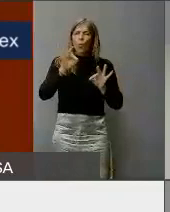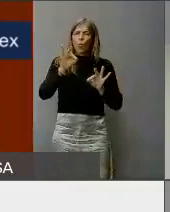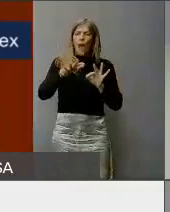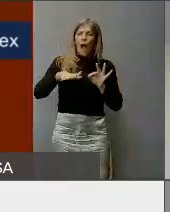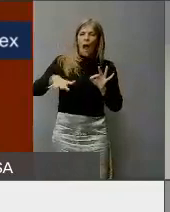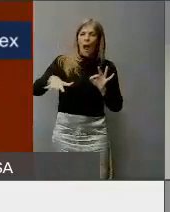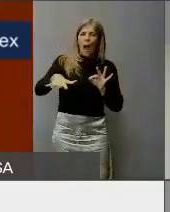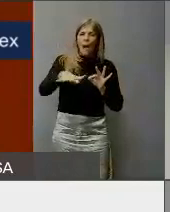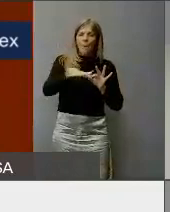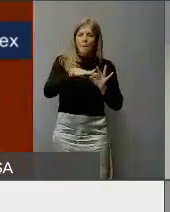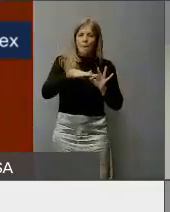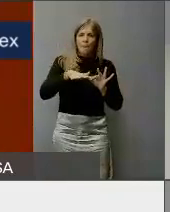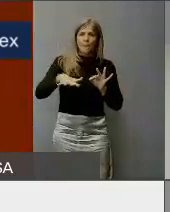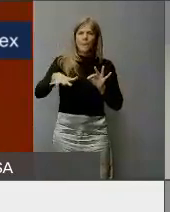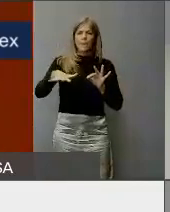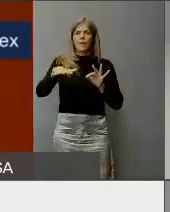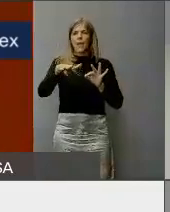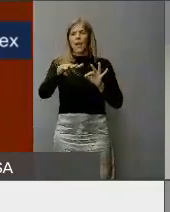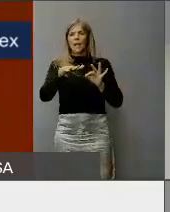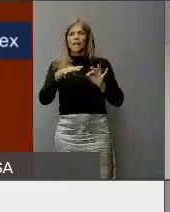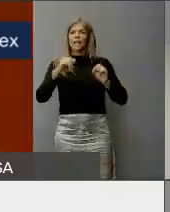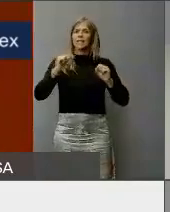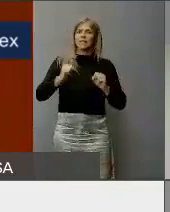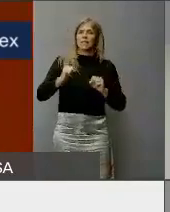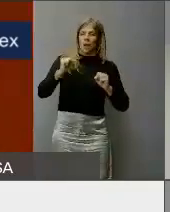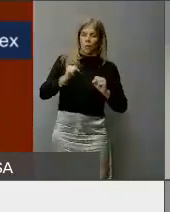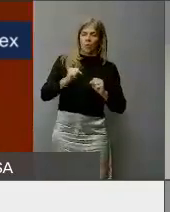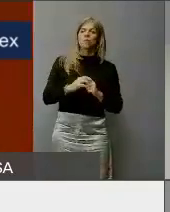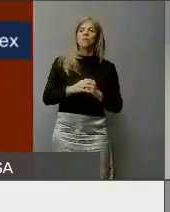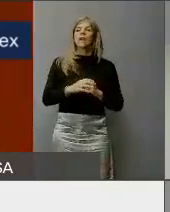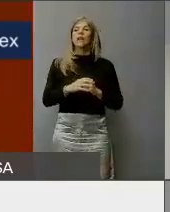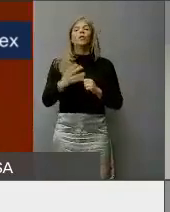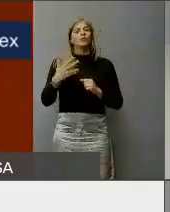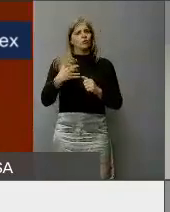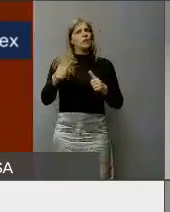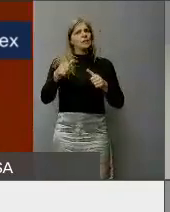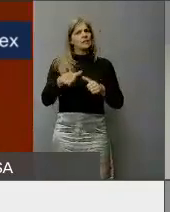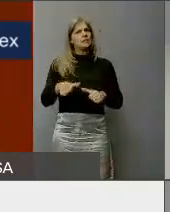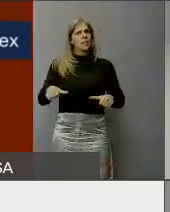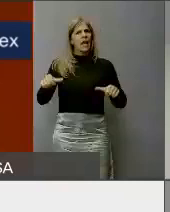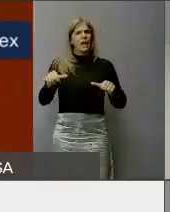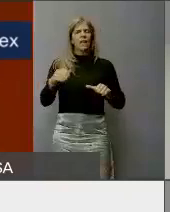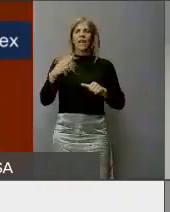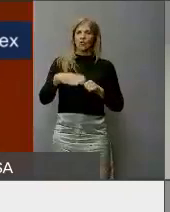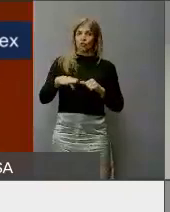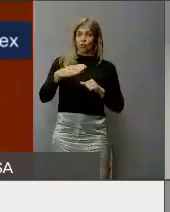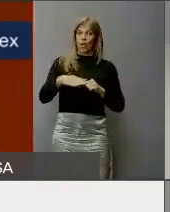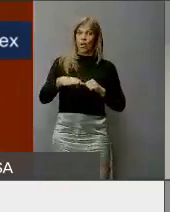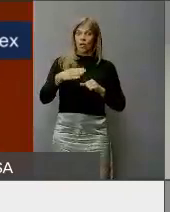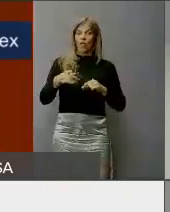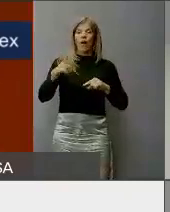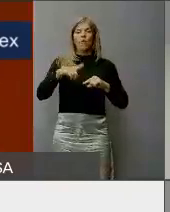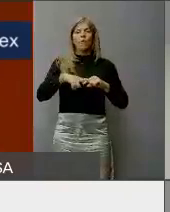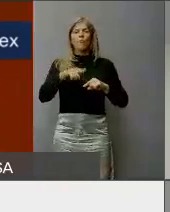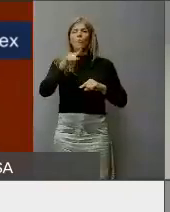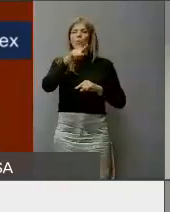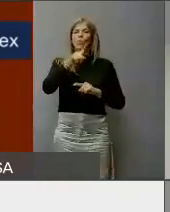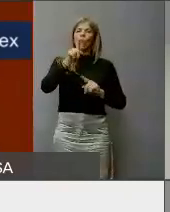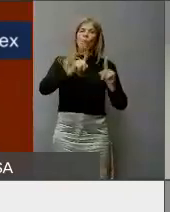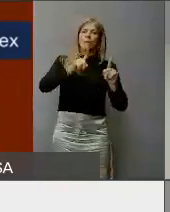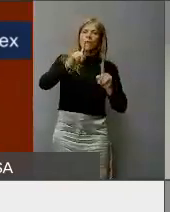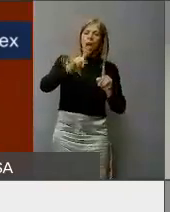sedute della salute ha sede legale a genova e anche delle sedi operative a milano ea